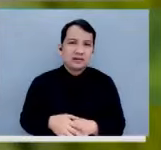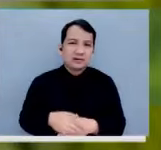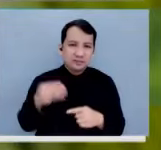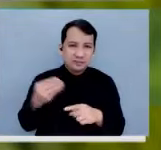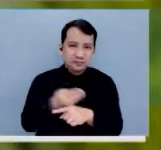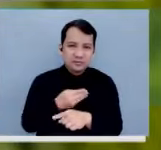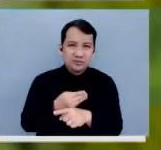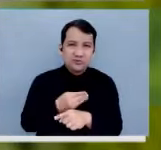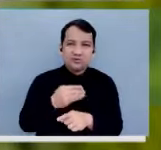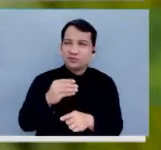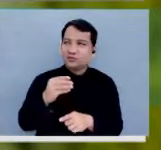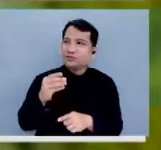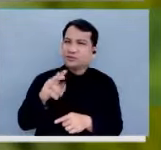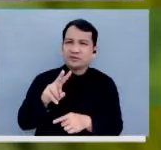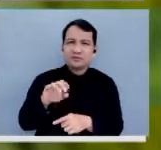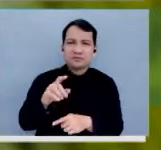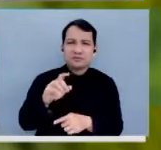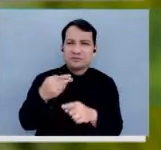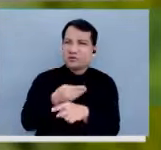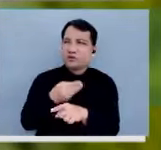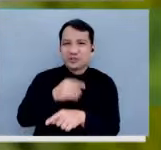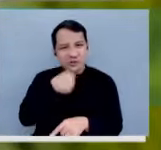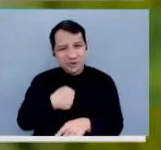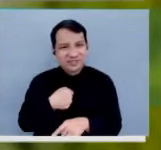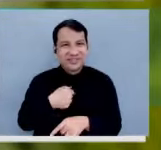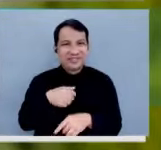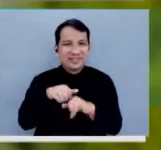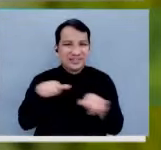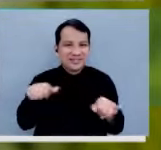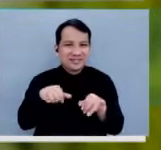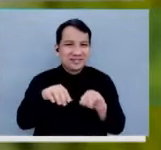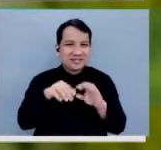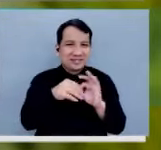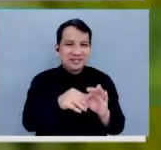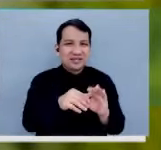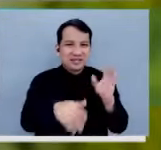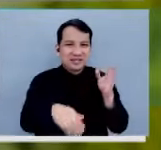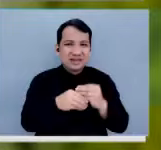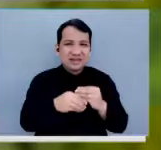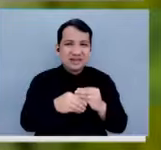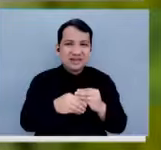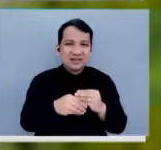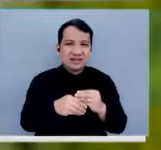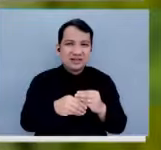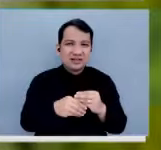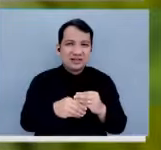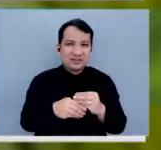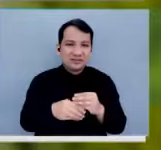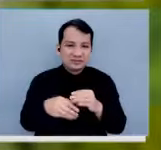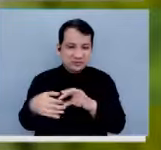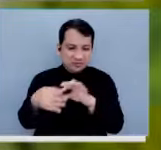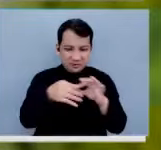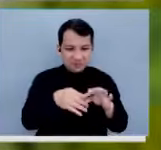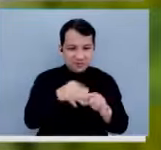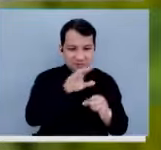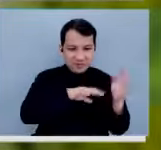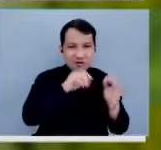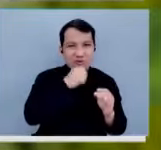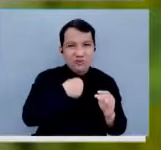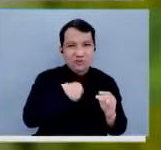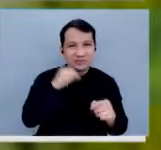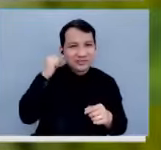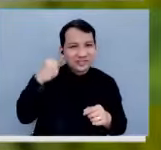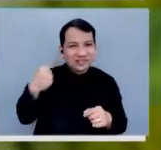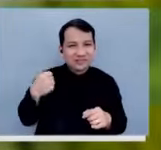vintage. Mm-mm. Parang medyo nag-dive kami ngayon sa parang classic sound naman. So kung papansinin